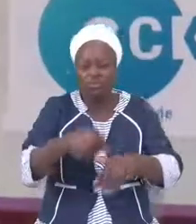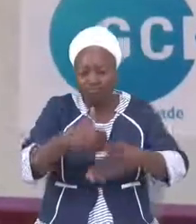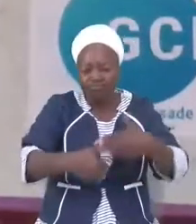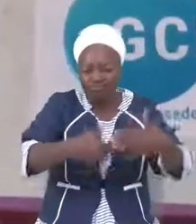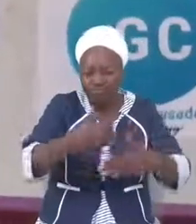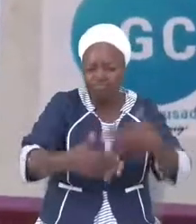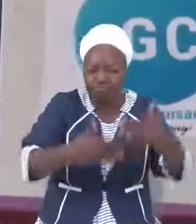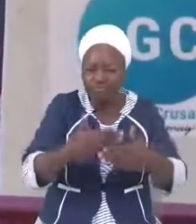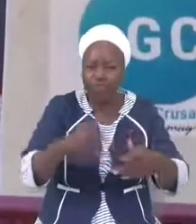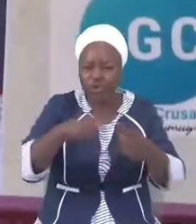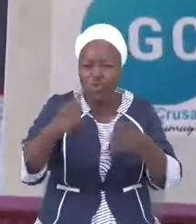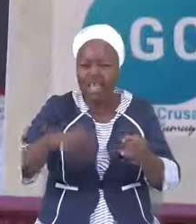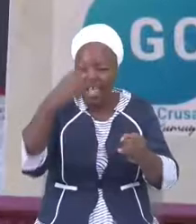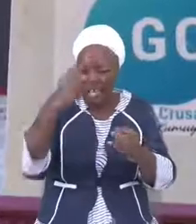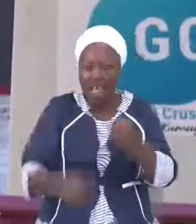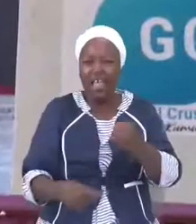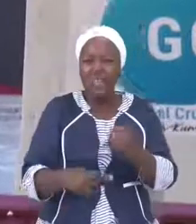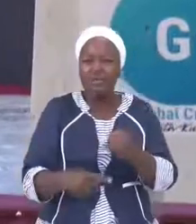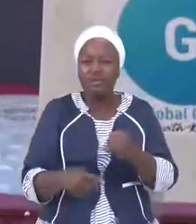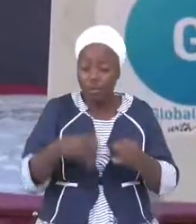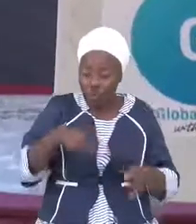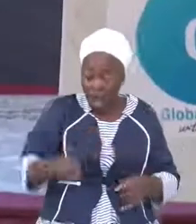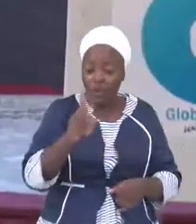pérenniser jusqu'à la fin.